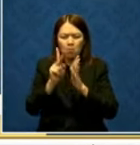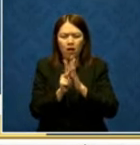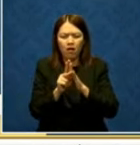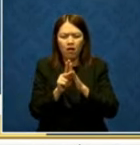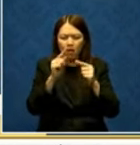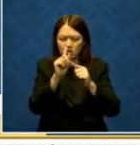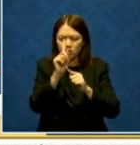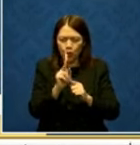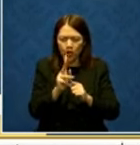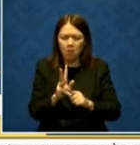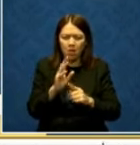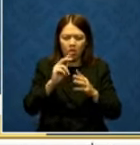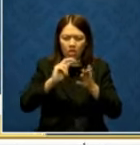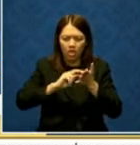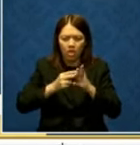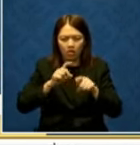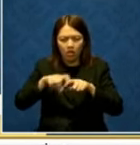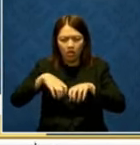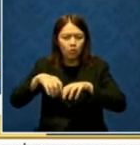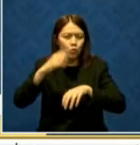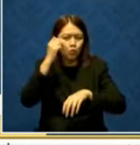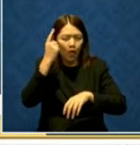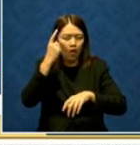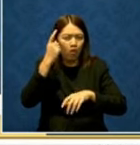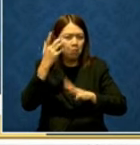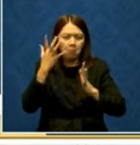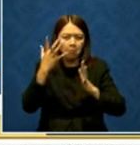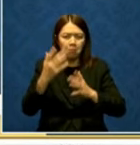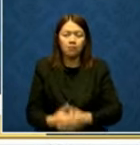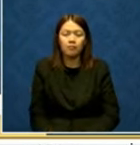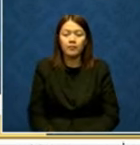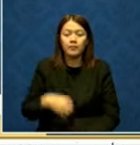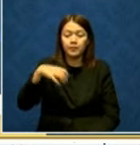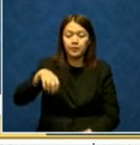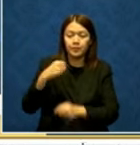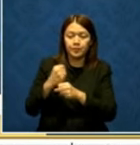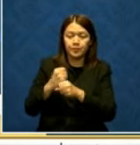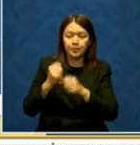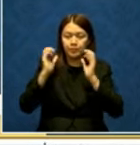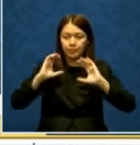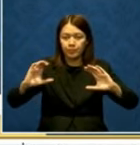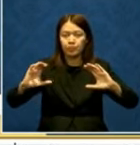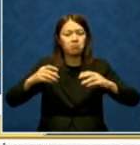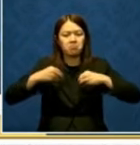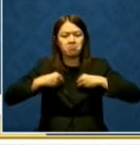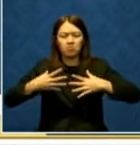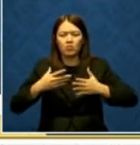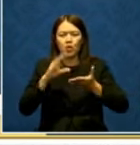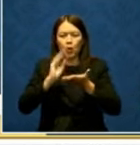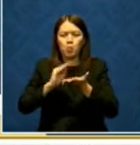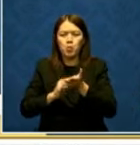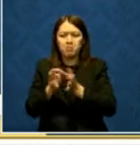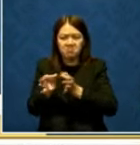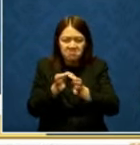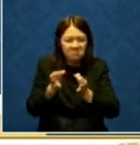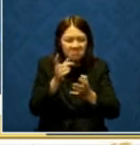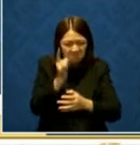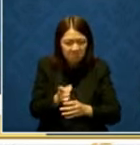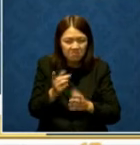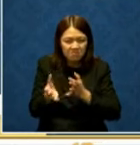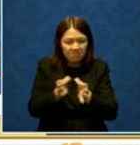ๆนะครับและในส่วนของที่ท่านลงไว้ว่ากรณีที่หน่วยงานรัฐนะครับไม่ยอมให้ข้อมูลหรือไม่ยอมชี้แจงข้อเท็จ